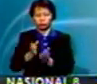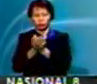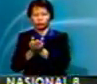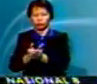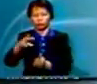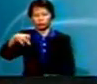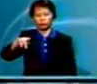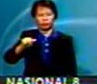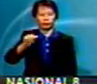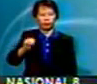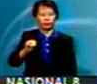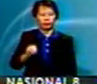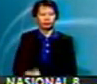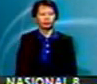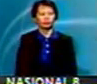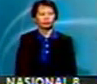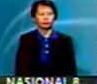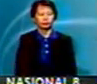pam.